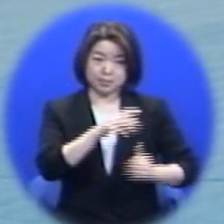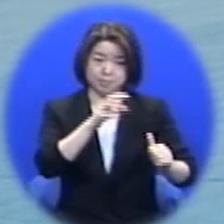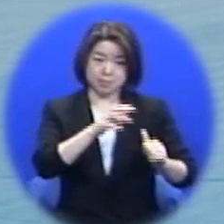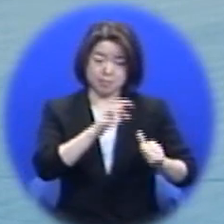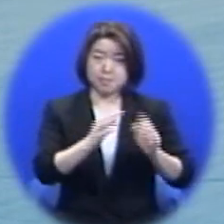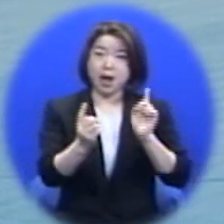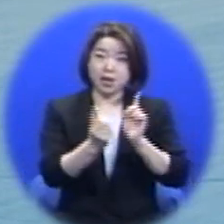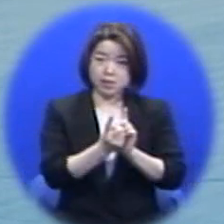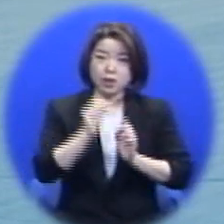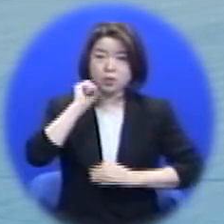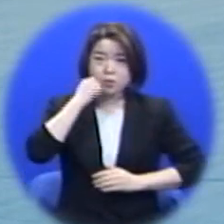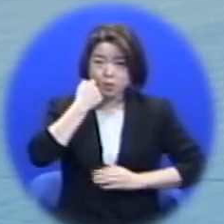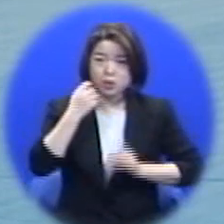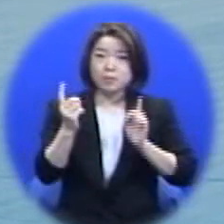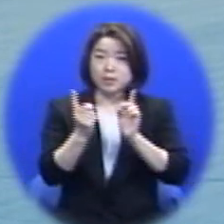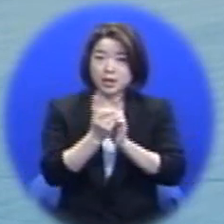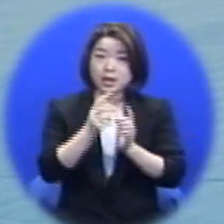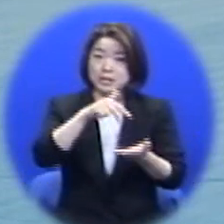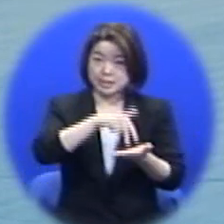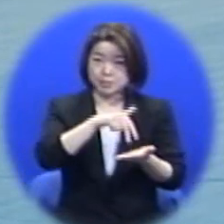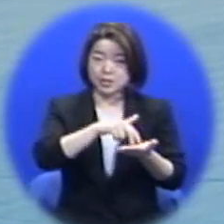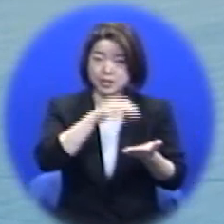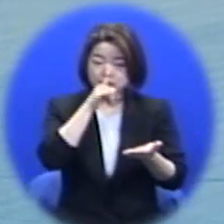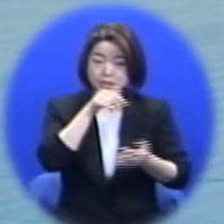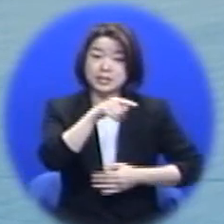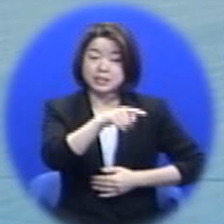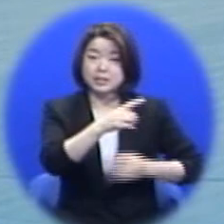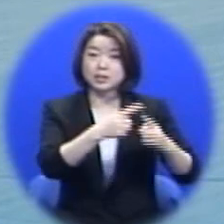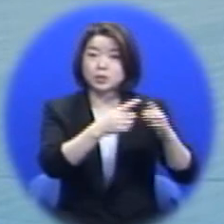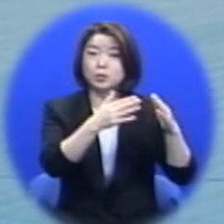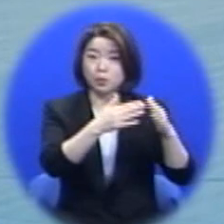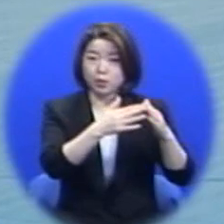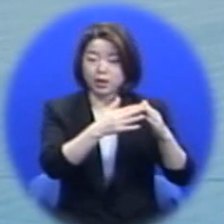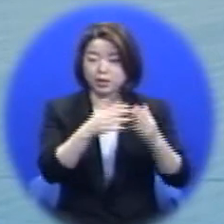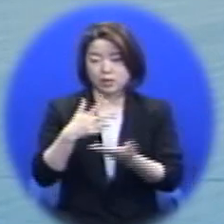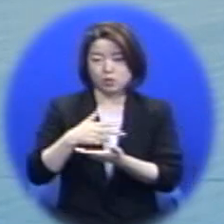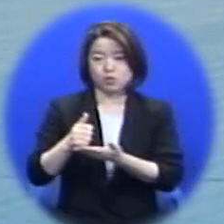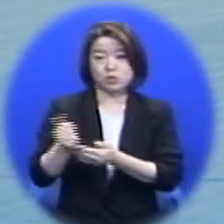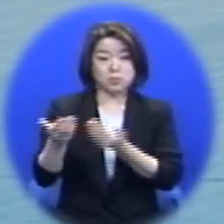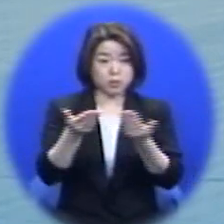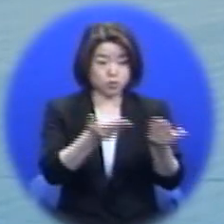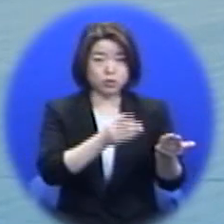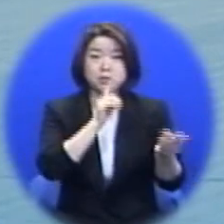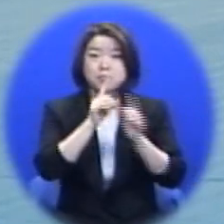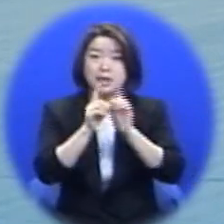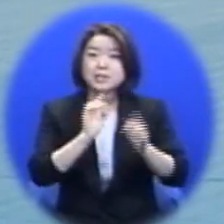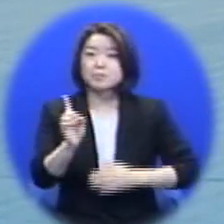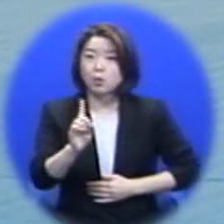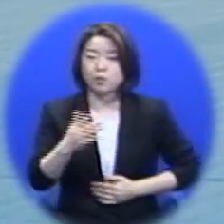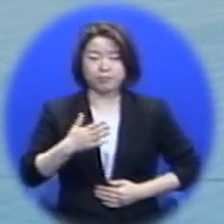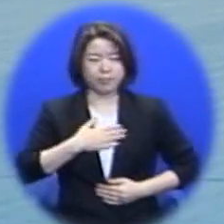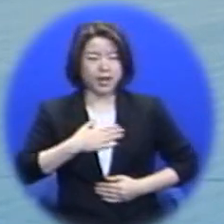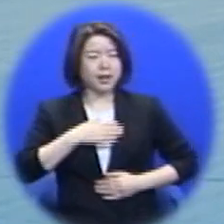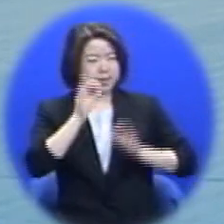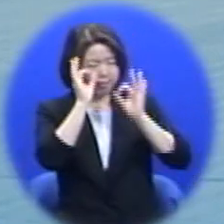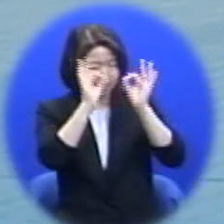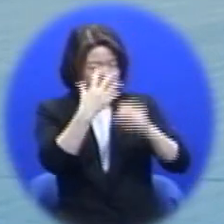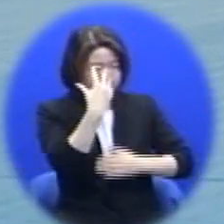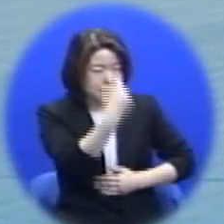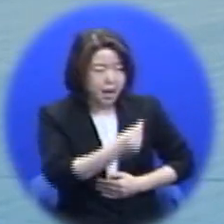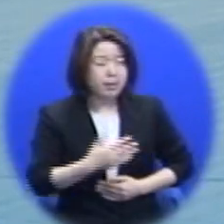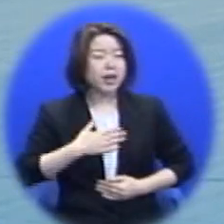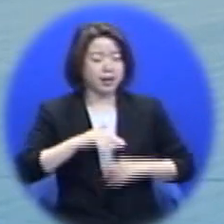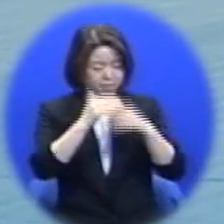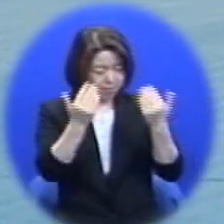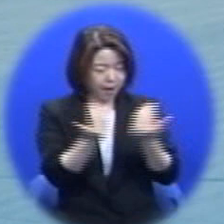핍박당하고 어려움 당하는 처지에 있었던 에베소 교회에게 주님 주신 말씀이 내가 다 보았다. 내가 다 알고 있다.